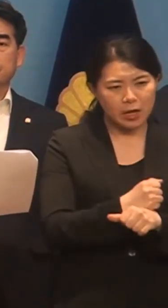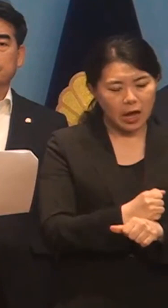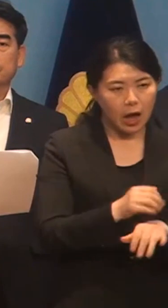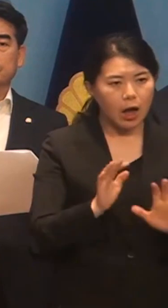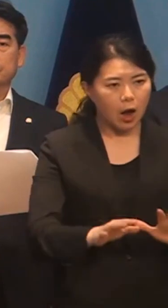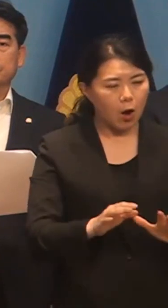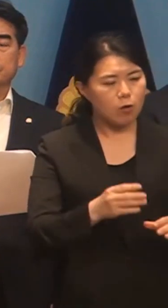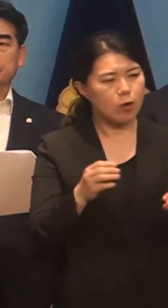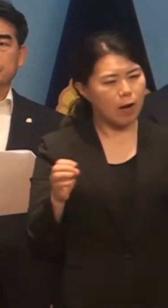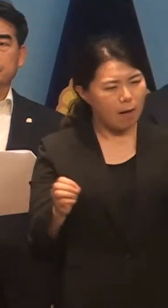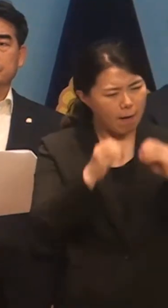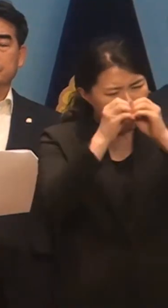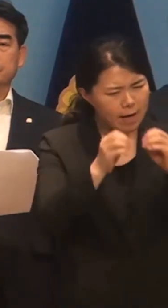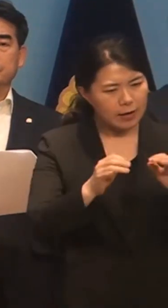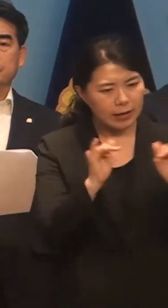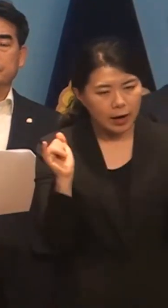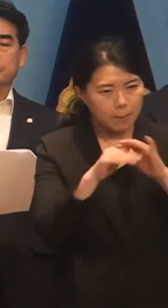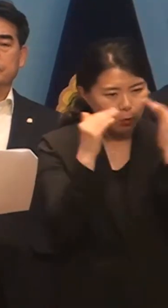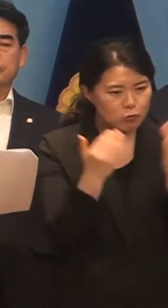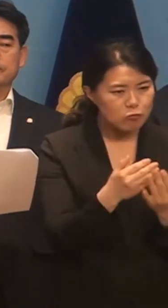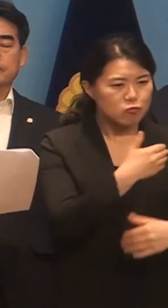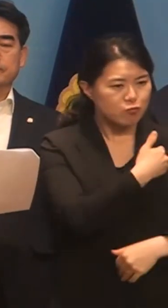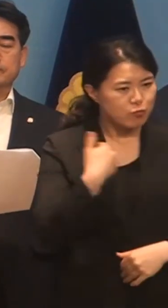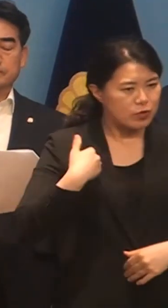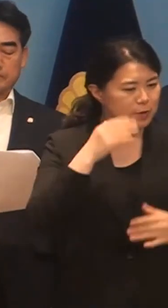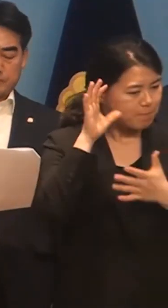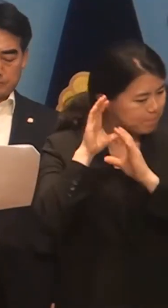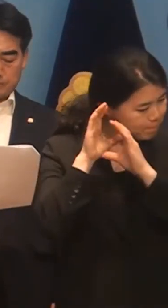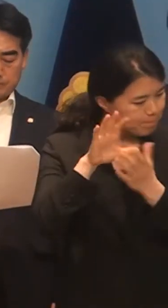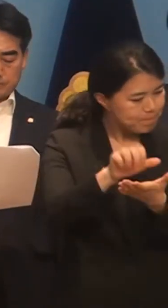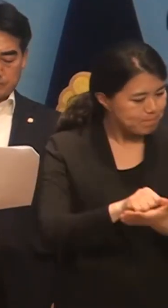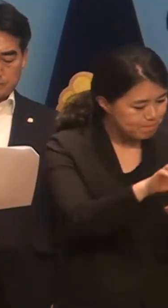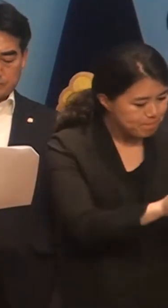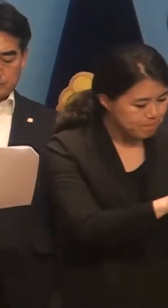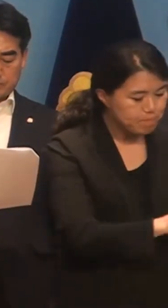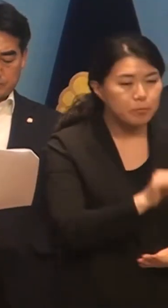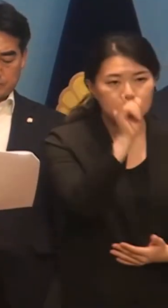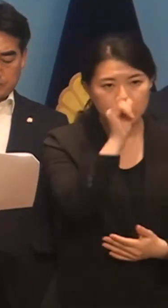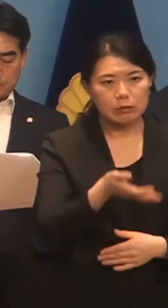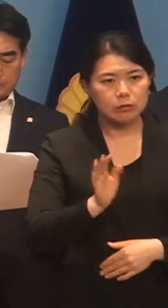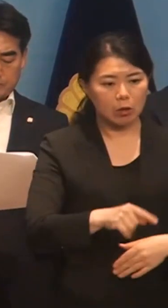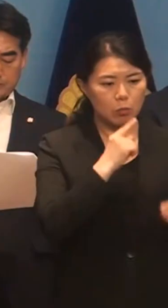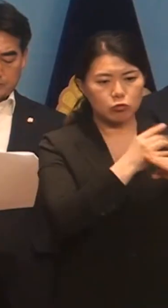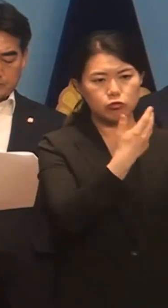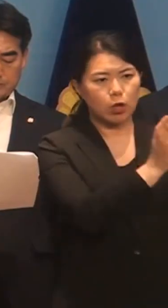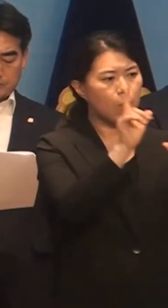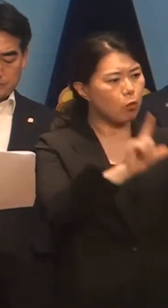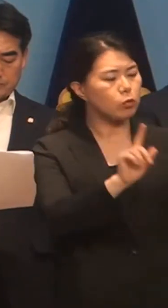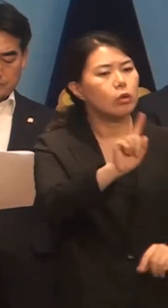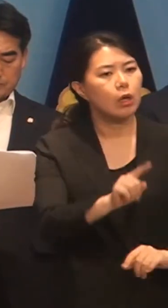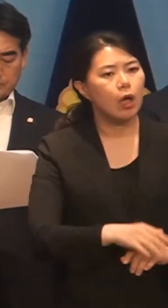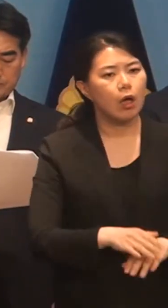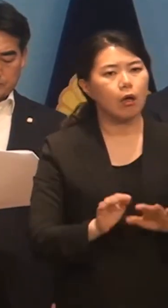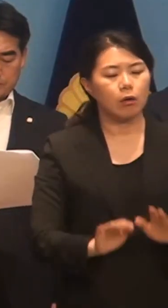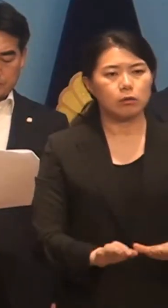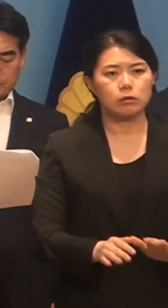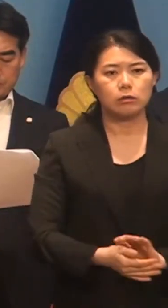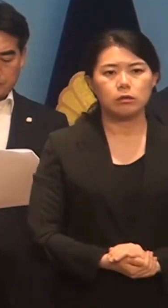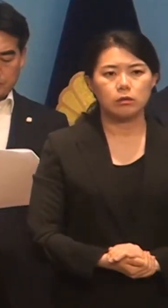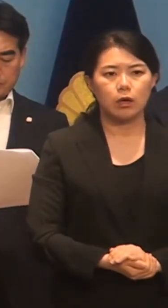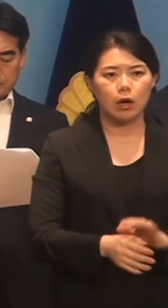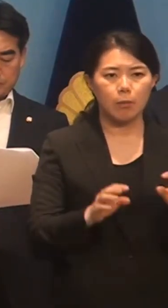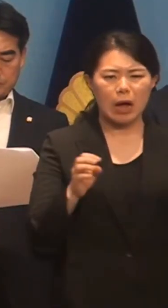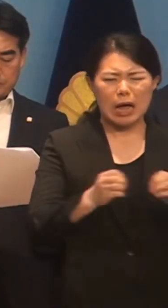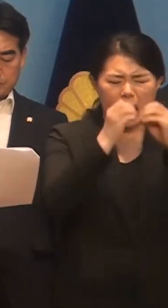당사자들로부터 충분한 의견 수렴을 받았습니다. 그런데 오늘 민주당의 행태는 위임설법은 물론